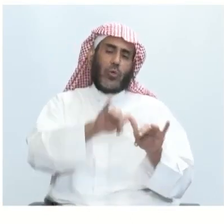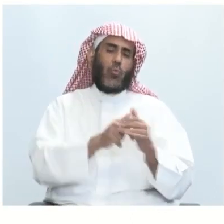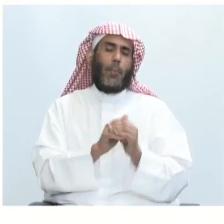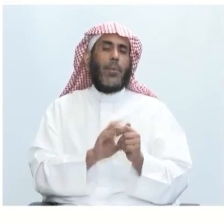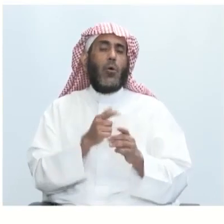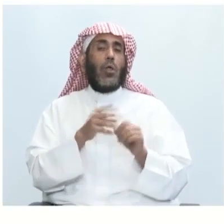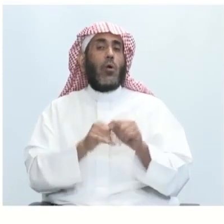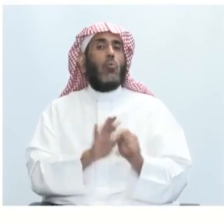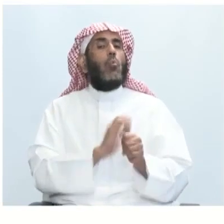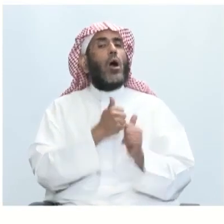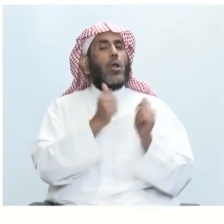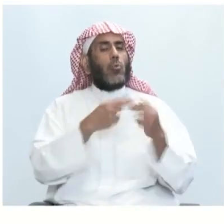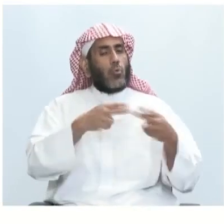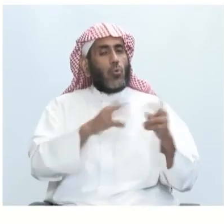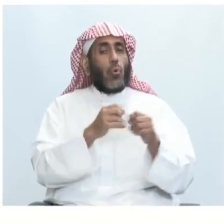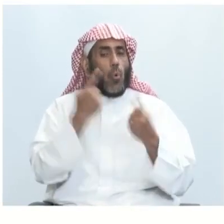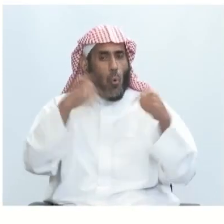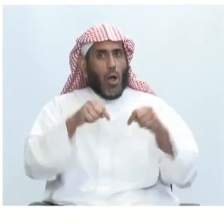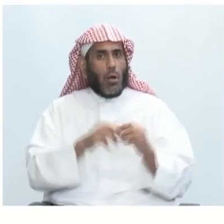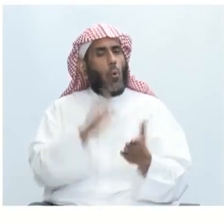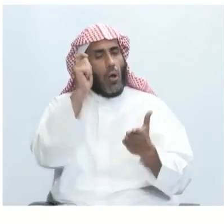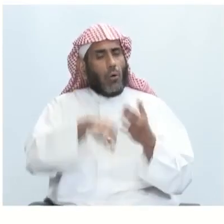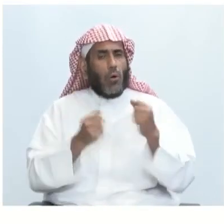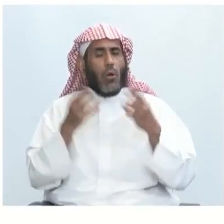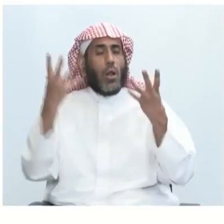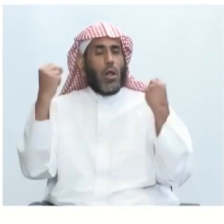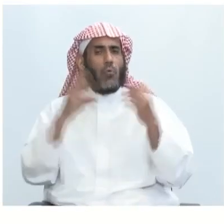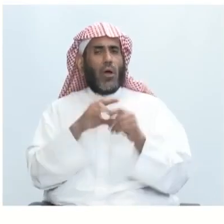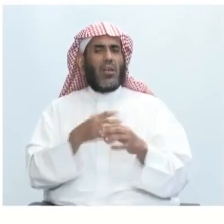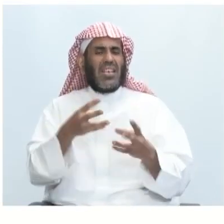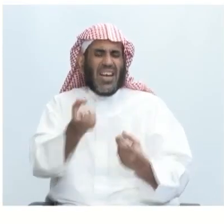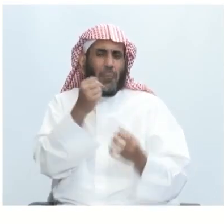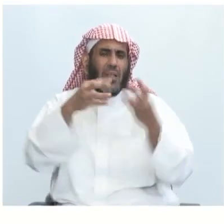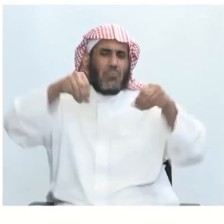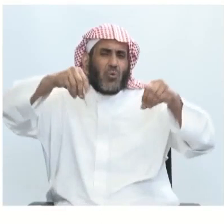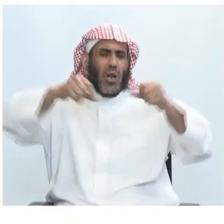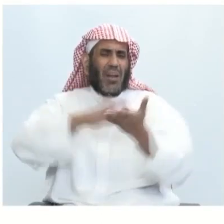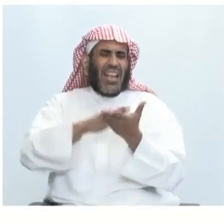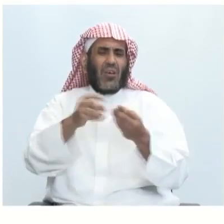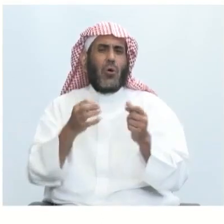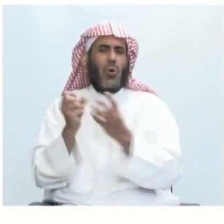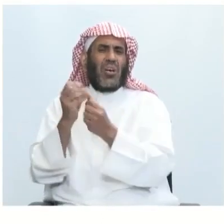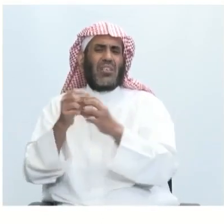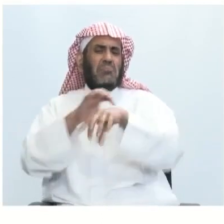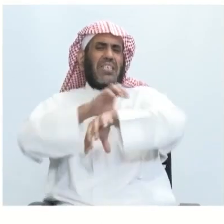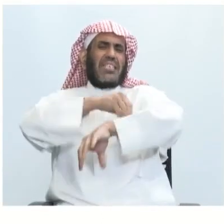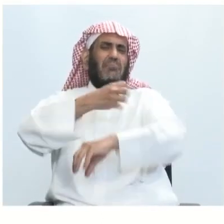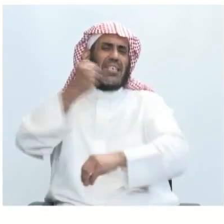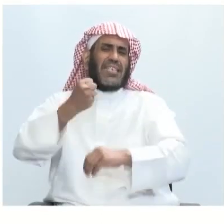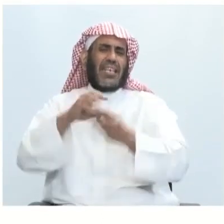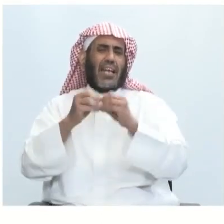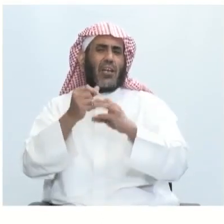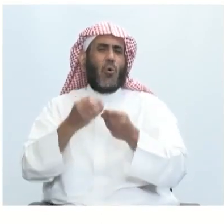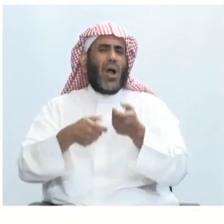وذلك ما يؤيده الواقع ويقره العلم فلو اخذنا قبضه من تراب الارض وقطعه من جسم الانسان